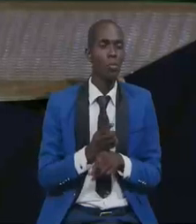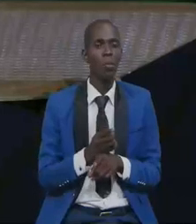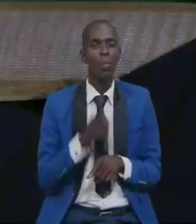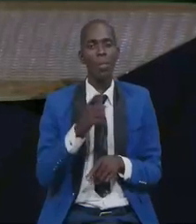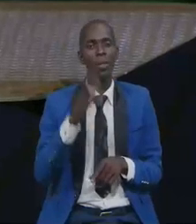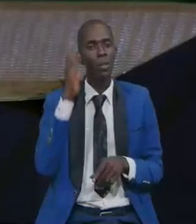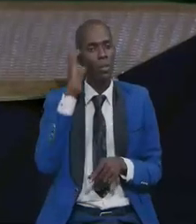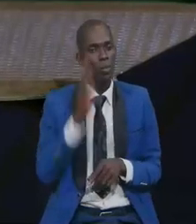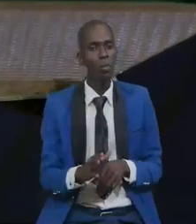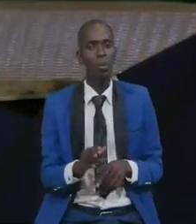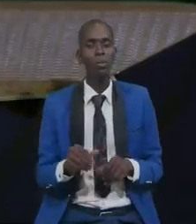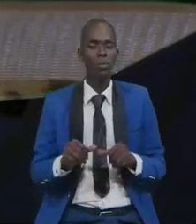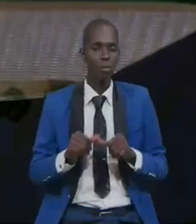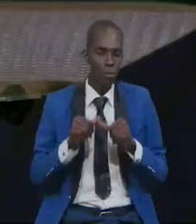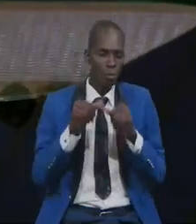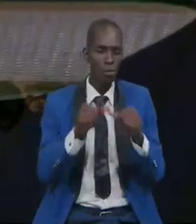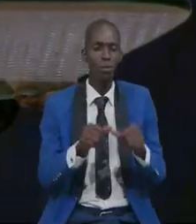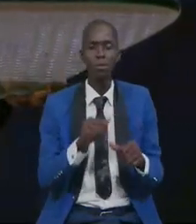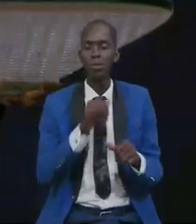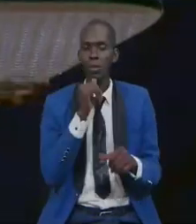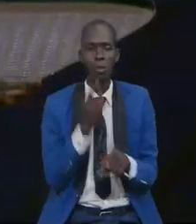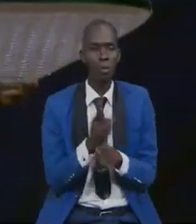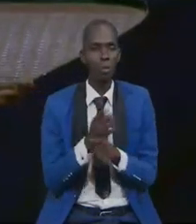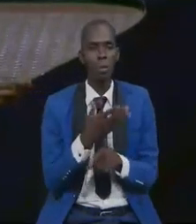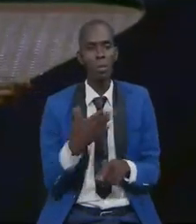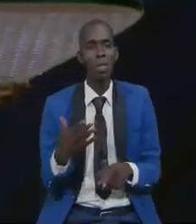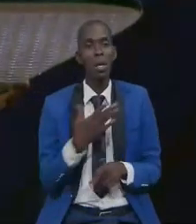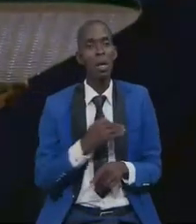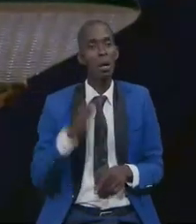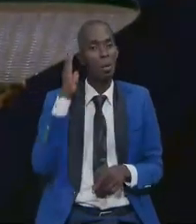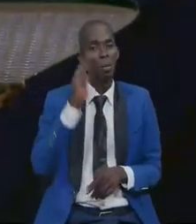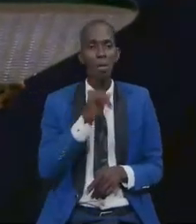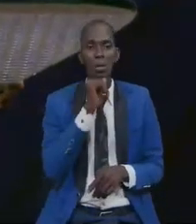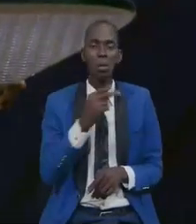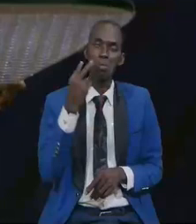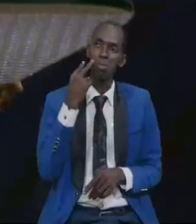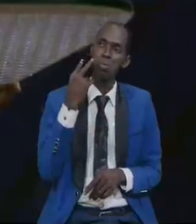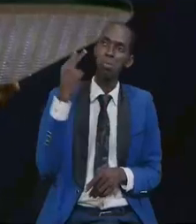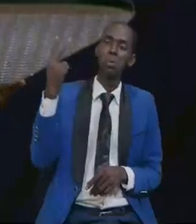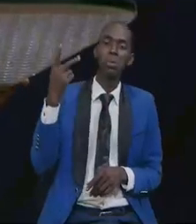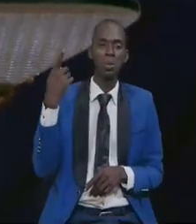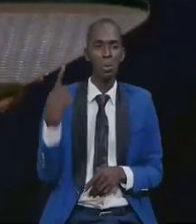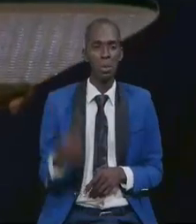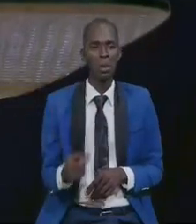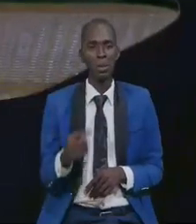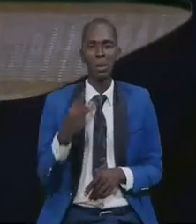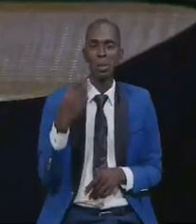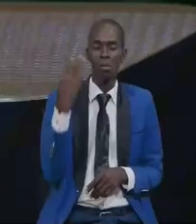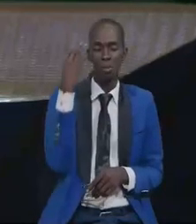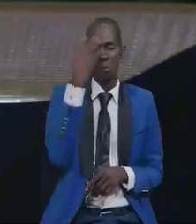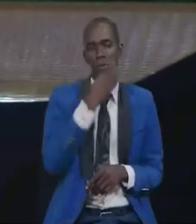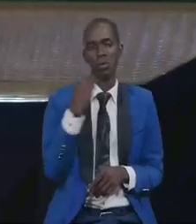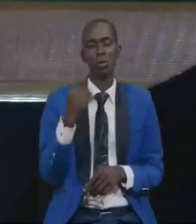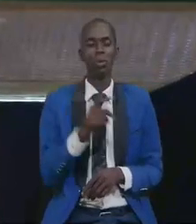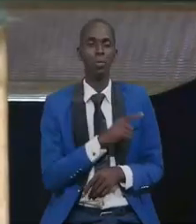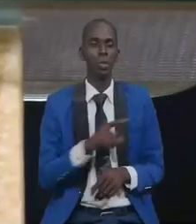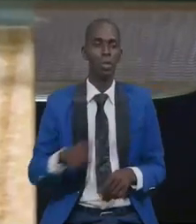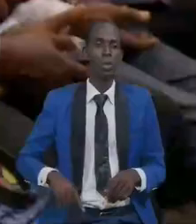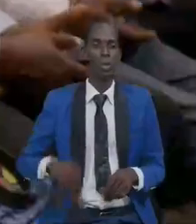droiture. Et il n'a point égard à la majesté de Dieu. Dans